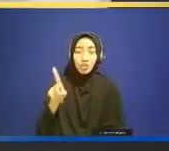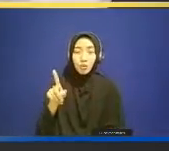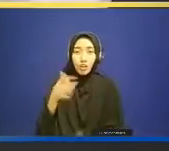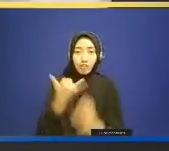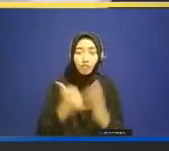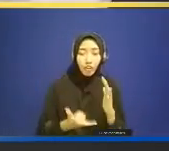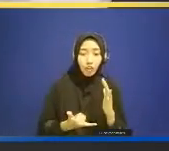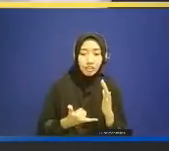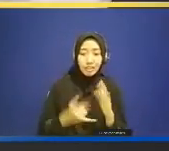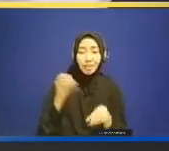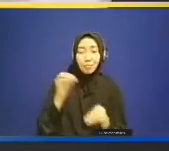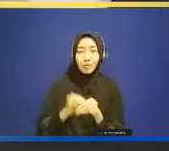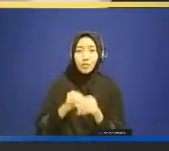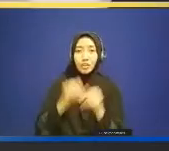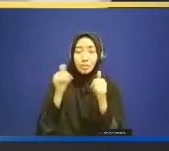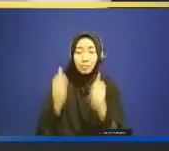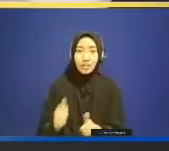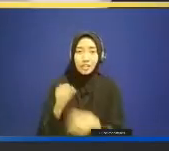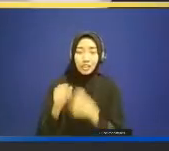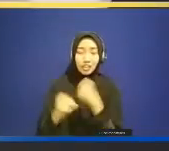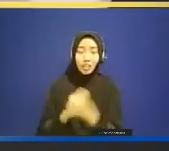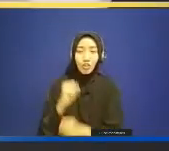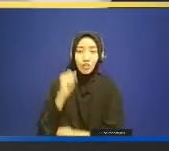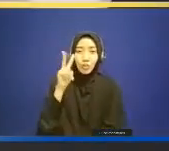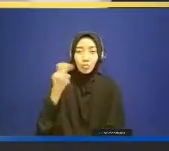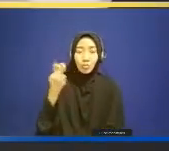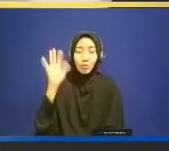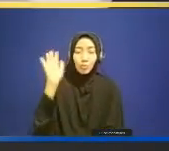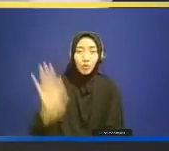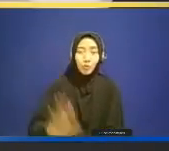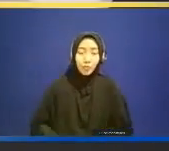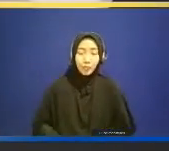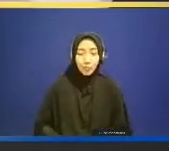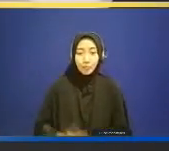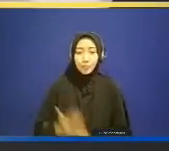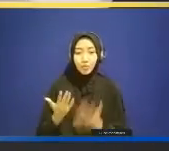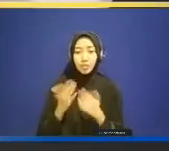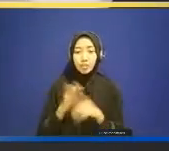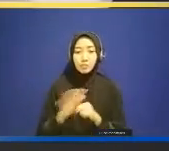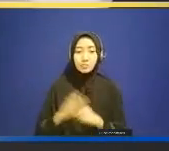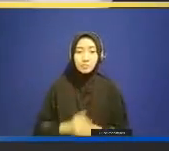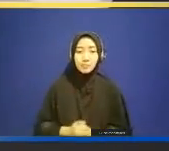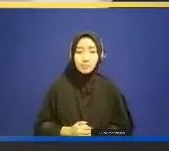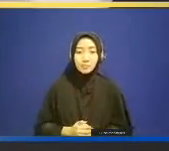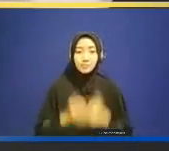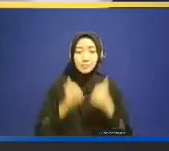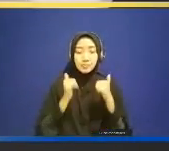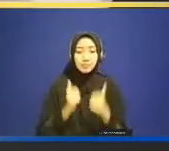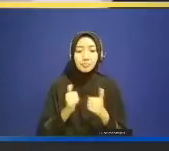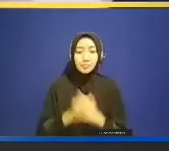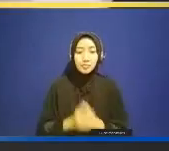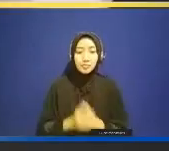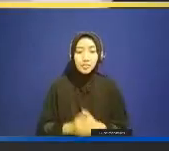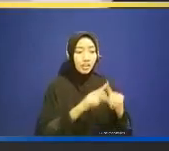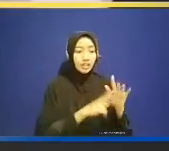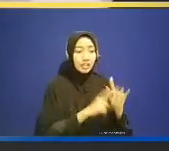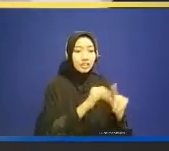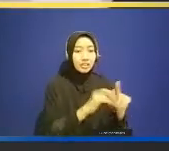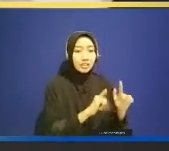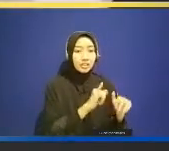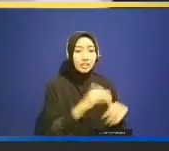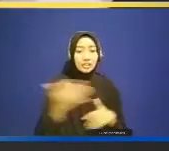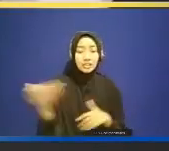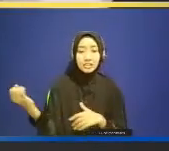dari enggak dimasukkan yang sangat baik di 2042 mungkin naik Oke ini ya silakan Pak